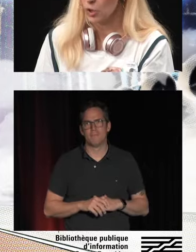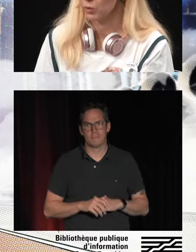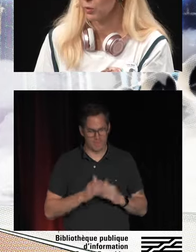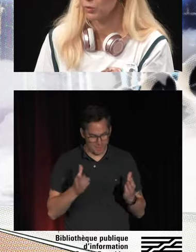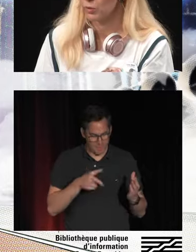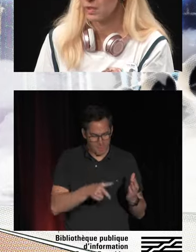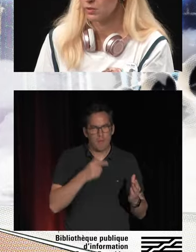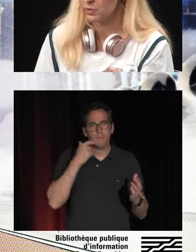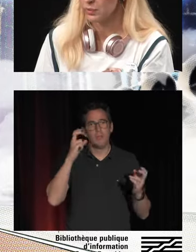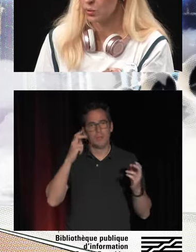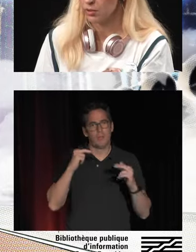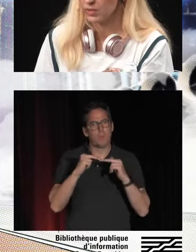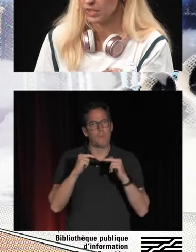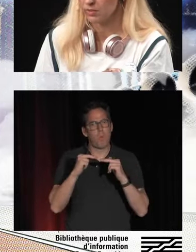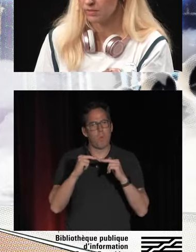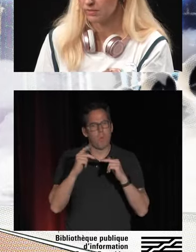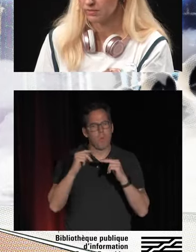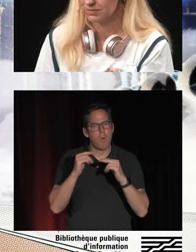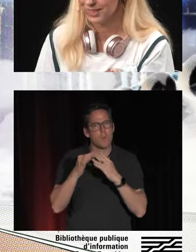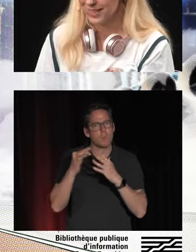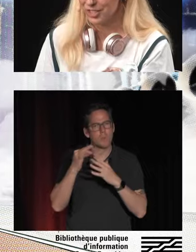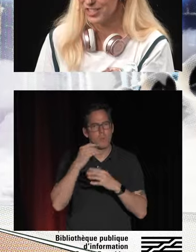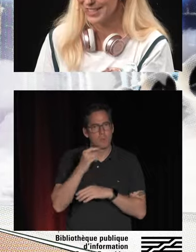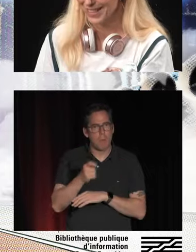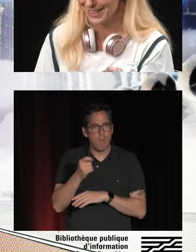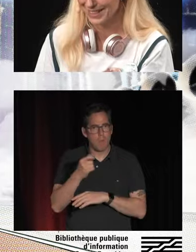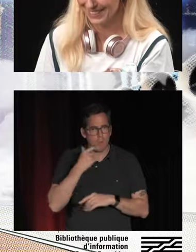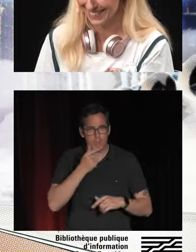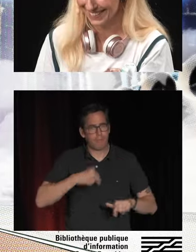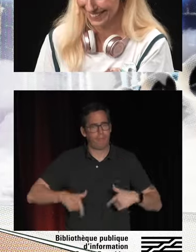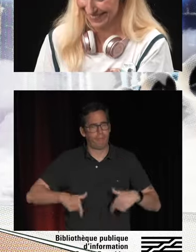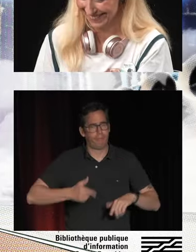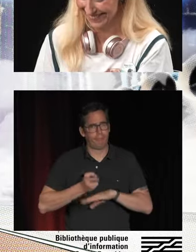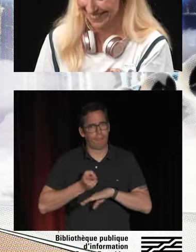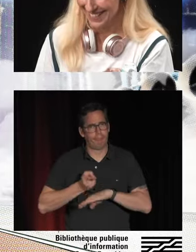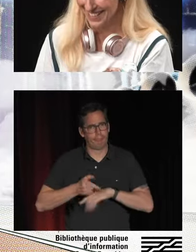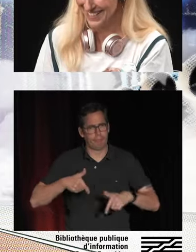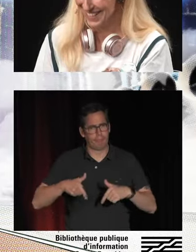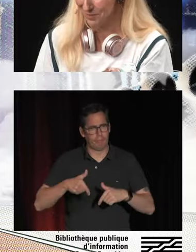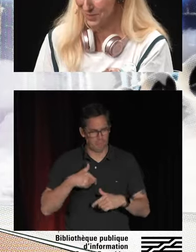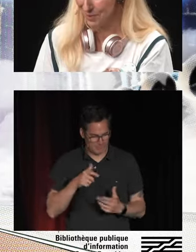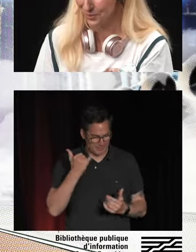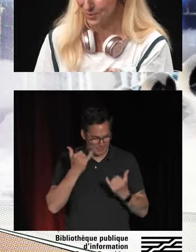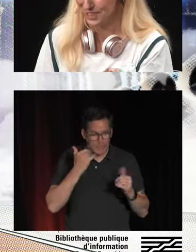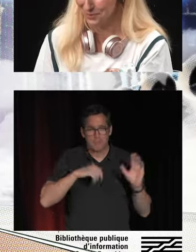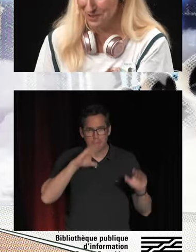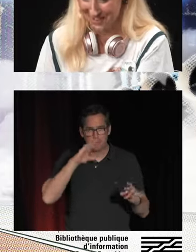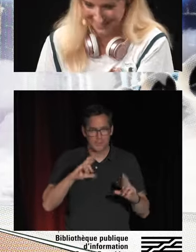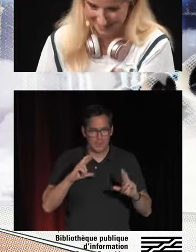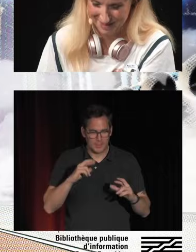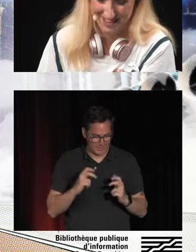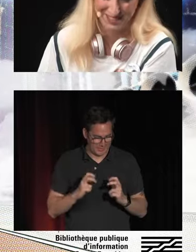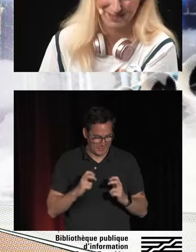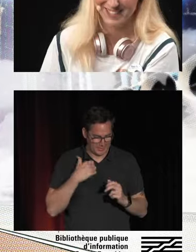Et ici, comme on est en mode normal, il suffit de courir jusqu'à la fin. Je dis ça et... Je dis ça et il y a forcément un truc qui va